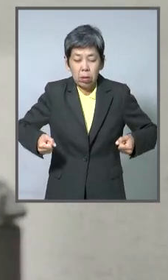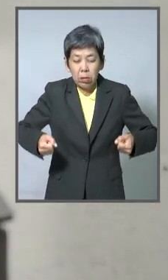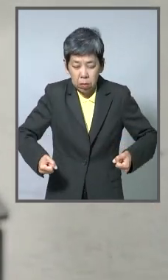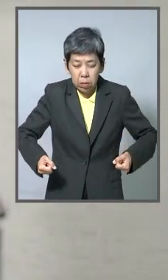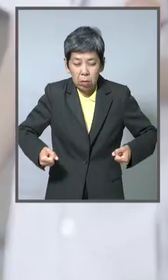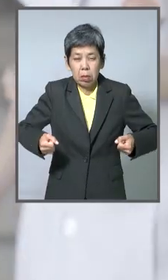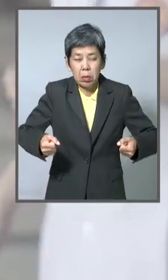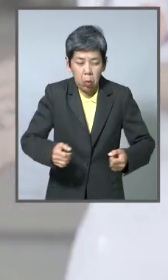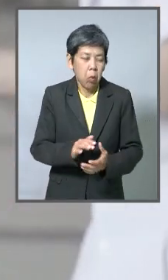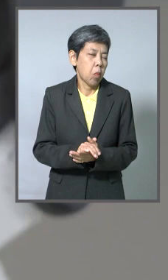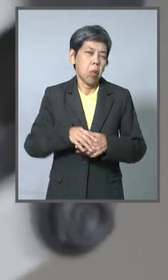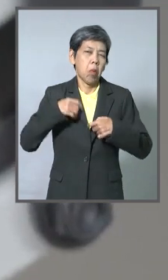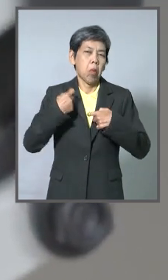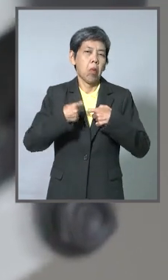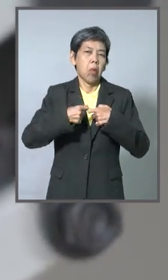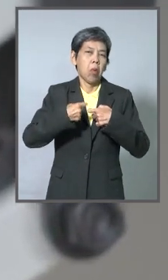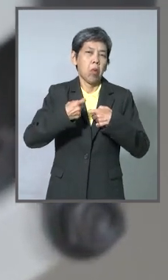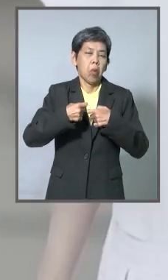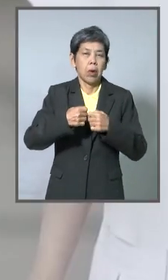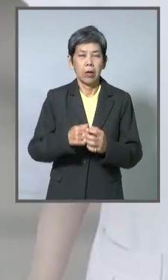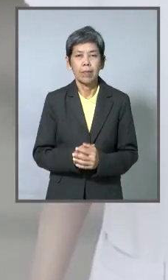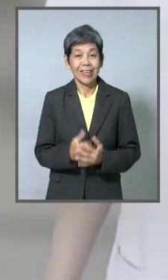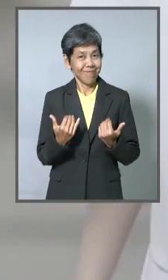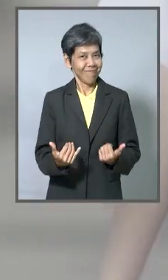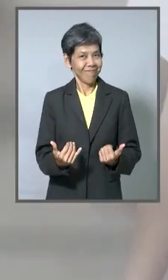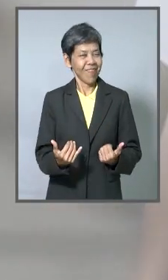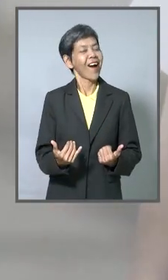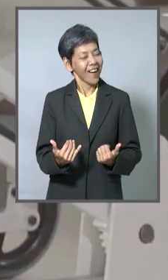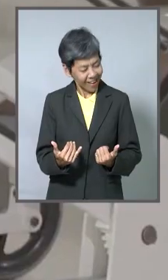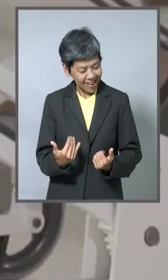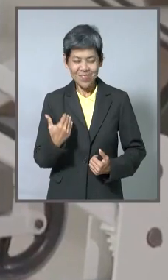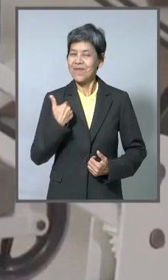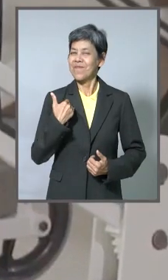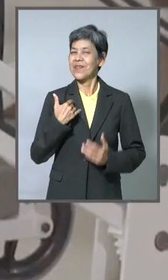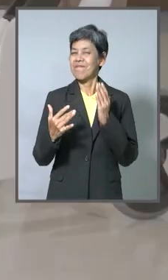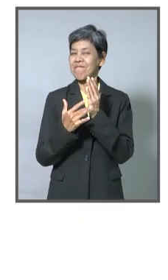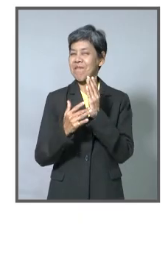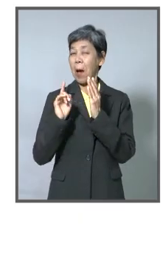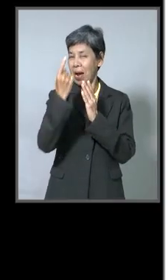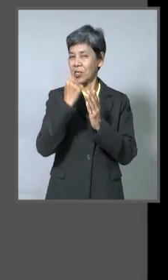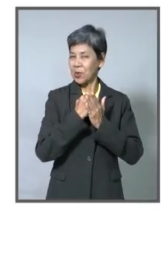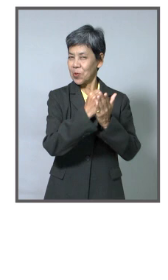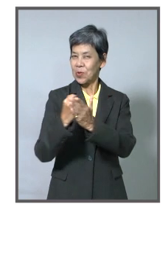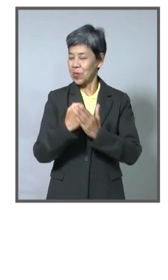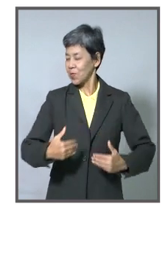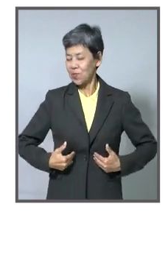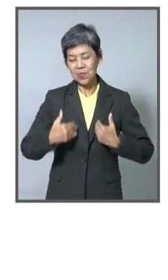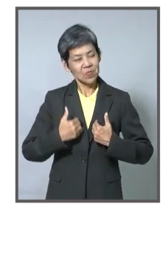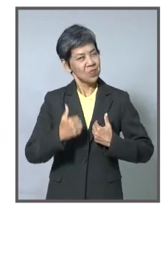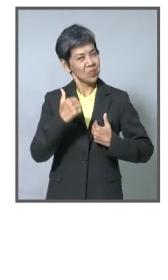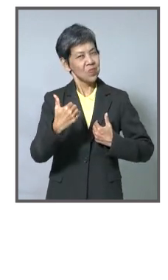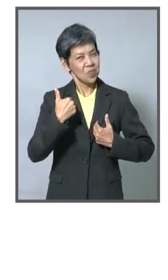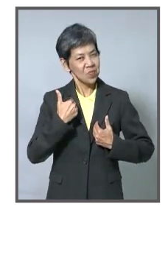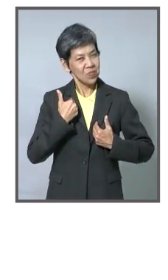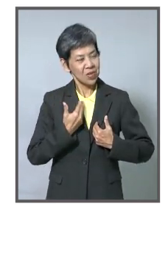ภาพบำบัดในแต่ละครั้งนั้นอาจจะเป็นเรื่องที่ยากใช่ไหมล่ะคะแต่วันนี้ข่าวแหวนมีนวัตกรรมที่จะมาช่วยให้ทุกอย่